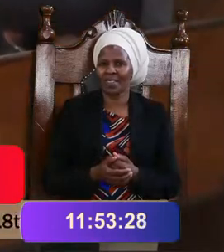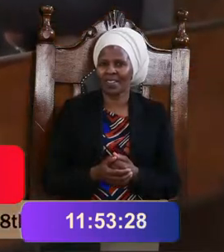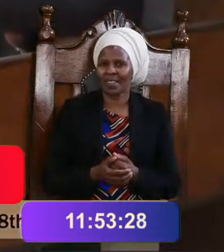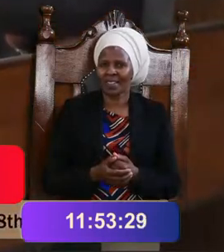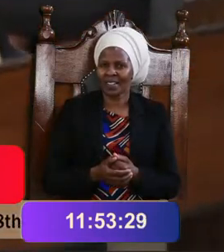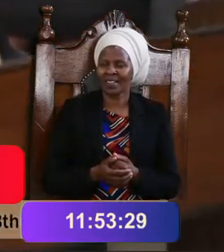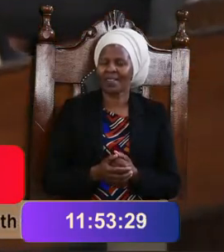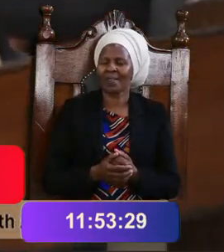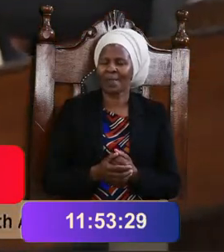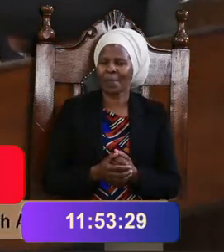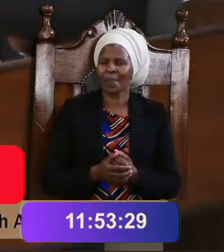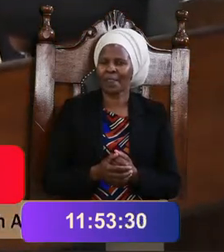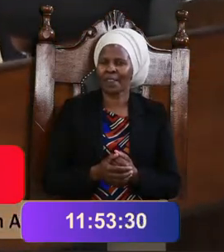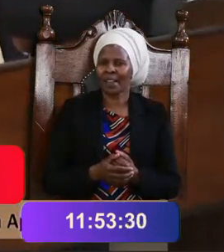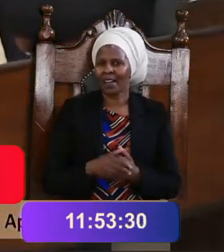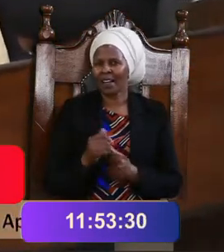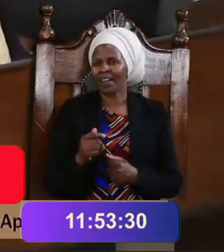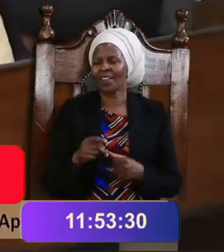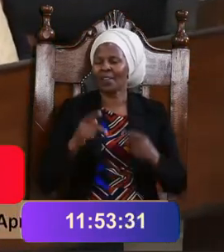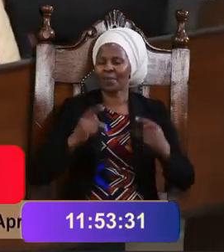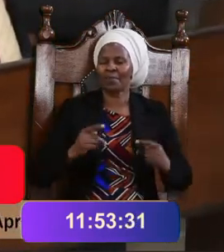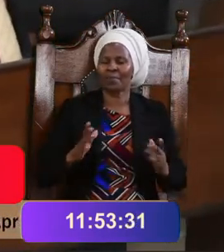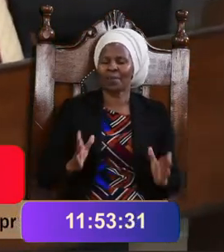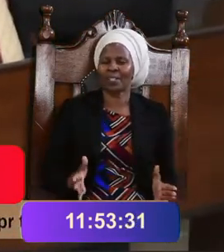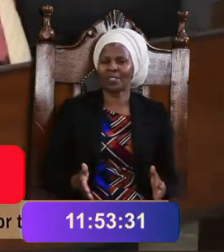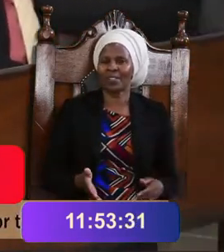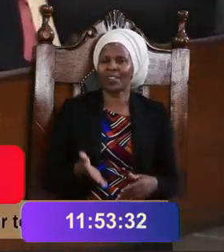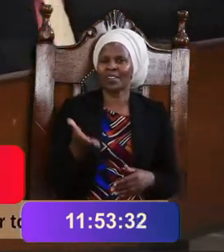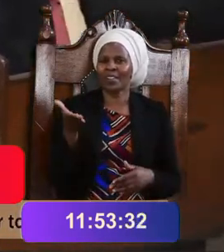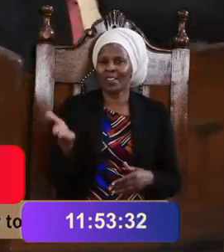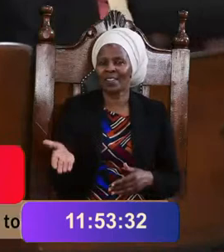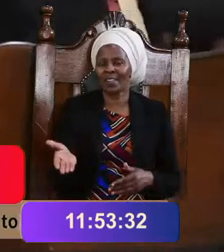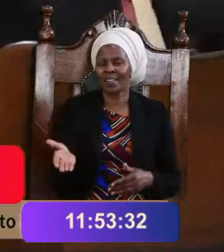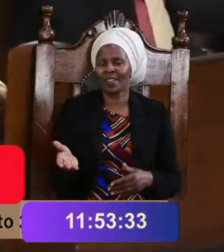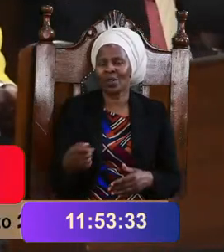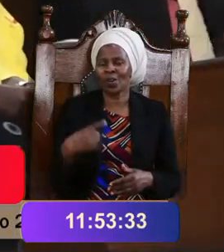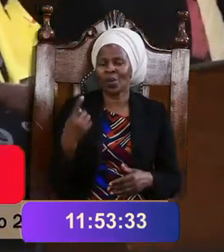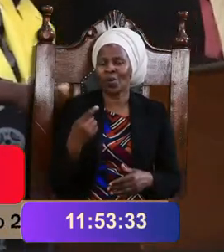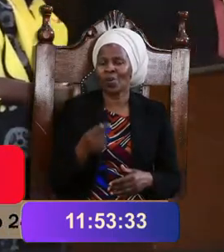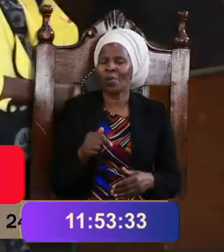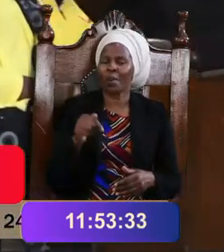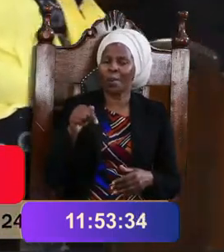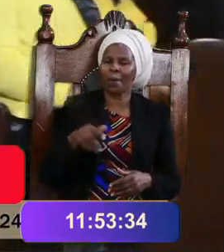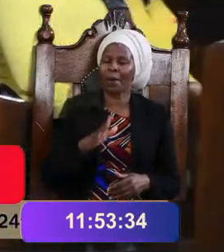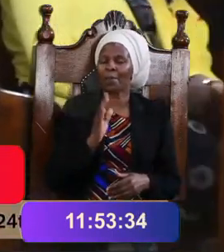hey, kuna mtu mwingine hapa anafaa pia kuwa katika ile ngeli ya